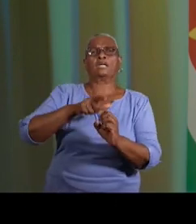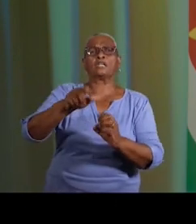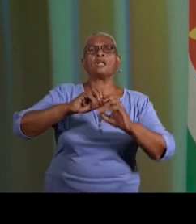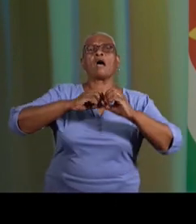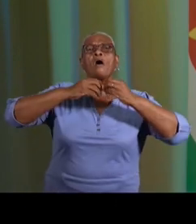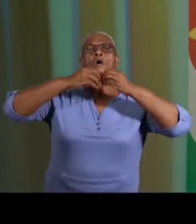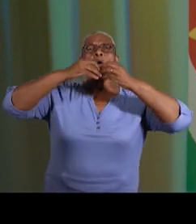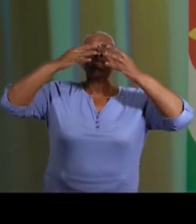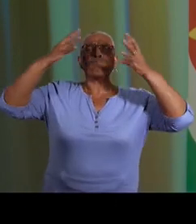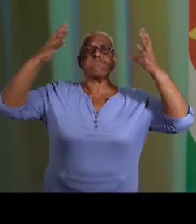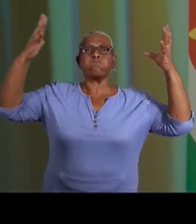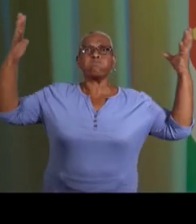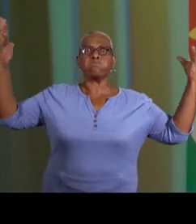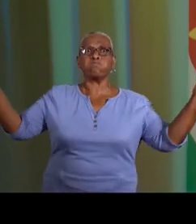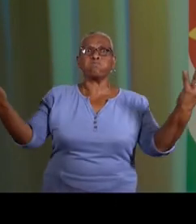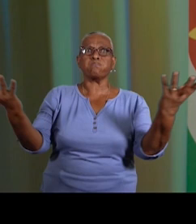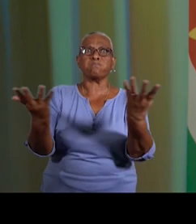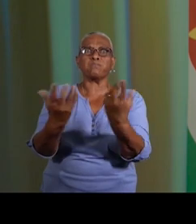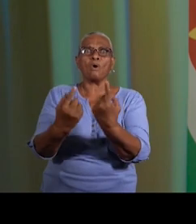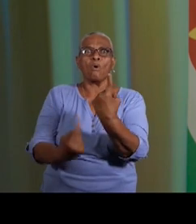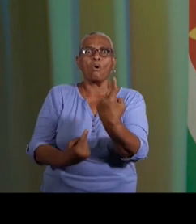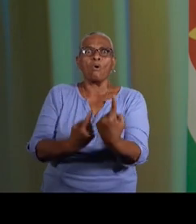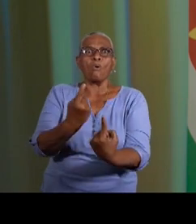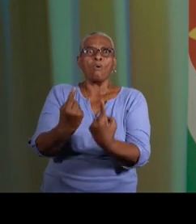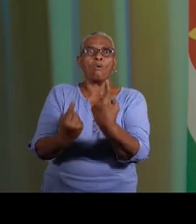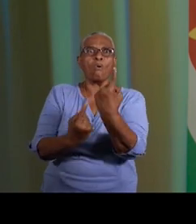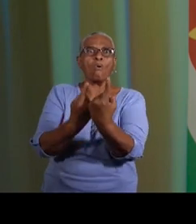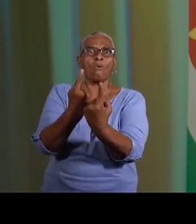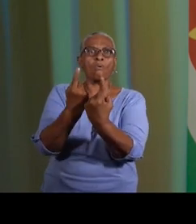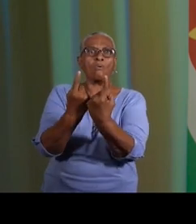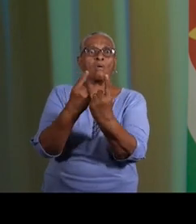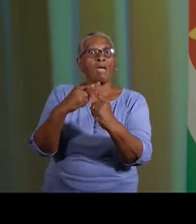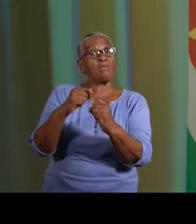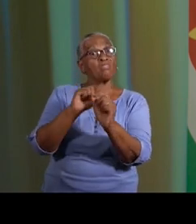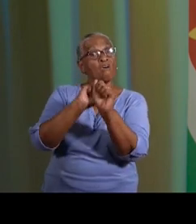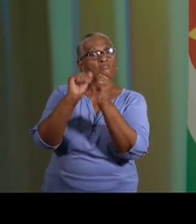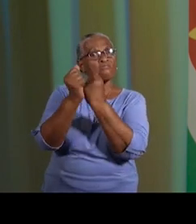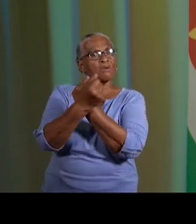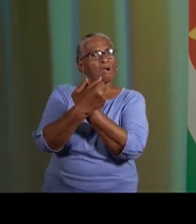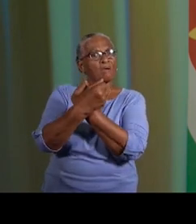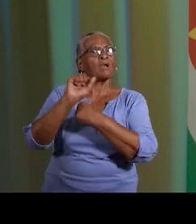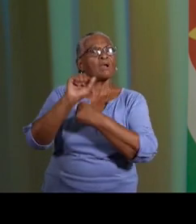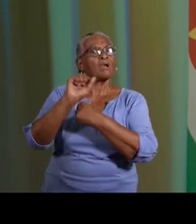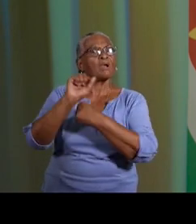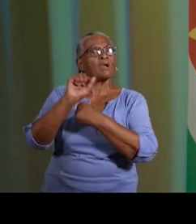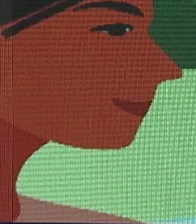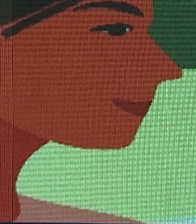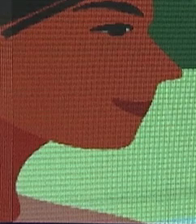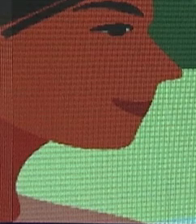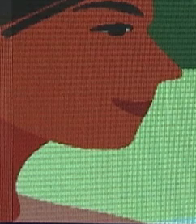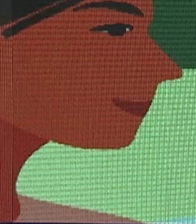creëren jullie een atmosfeer waarin groei en verandering mogelijk worden.